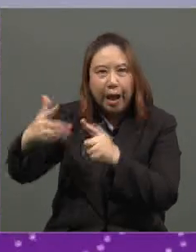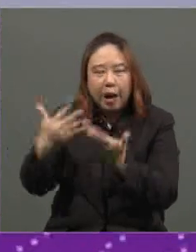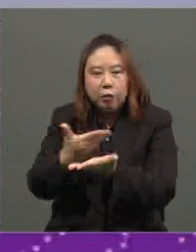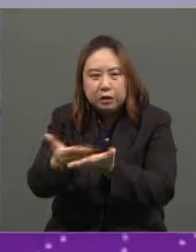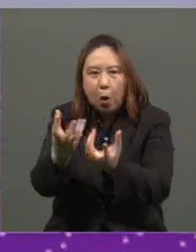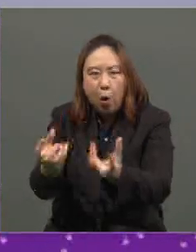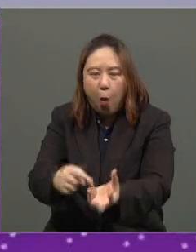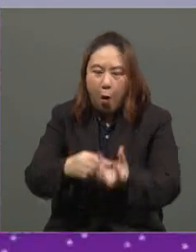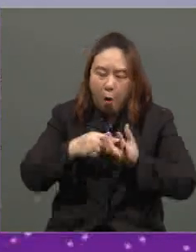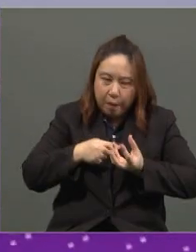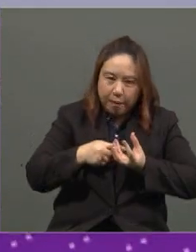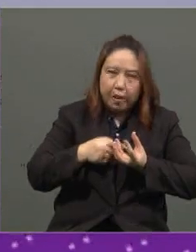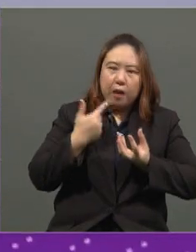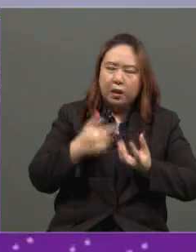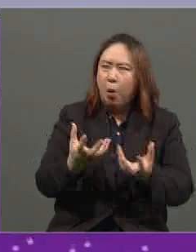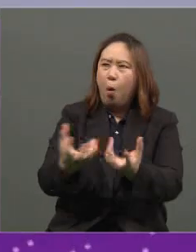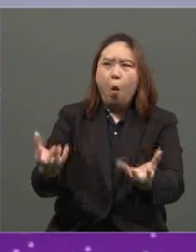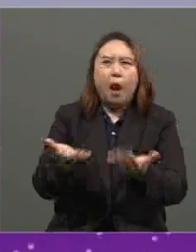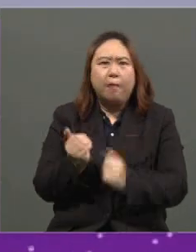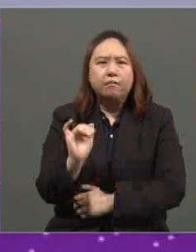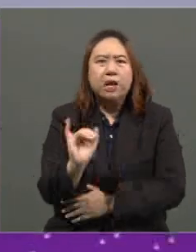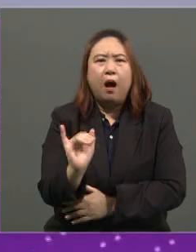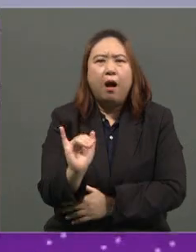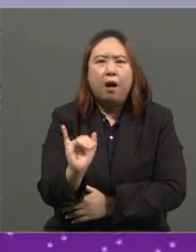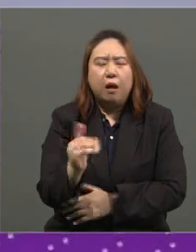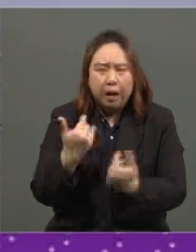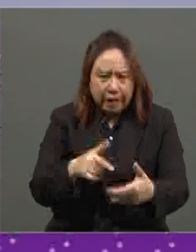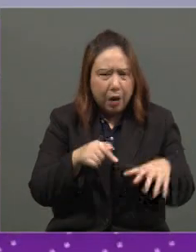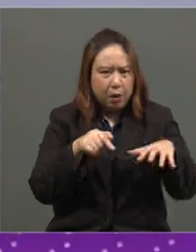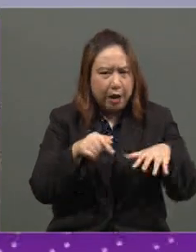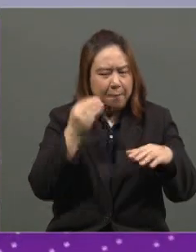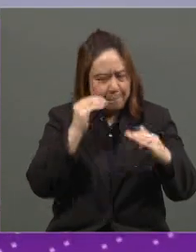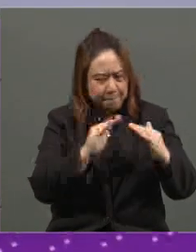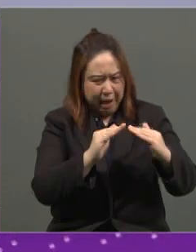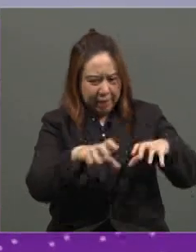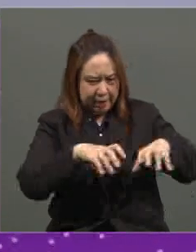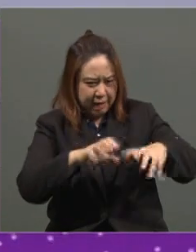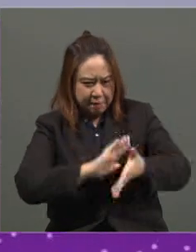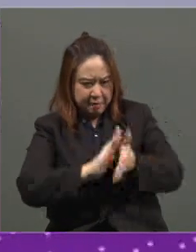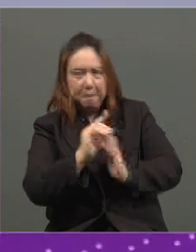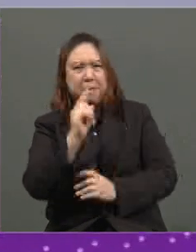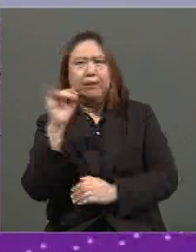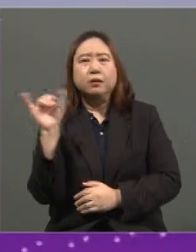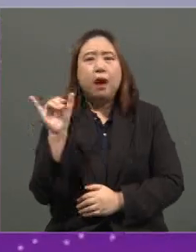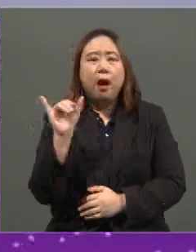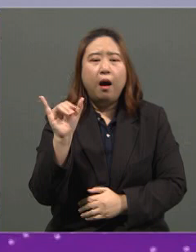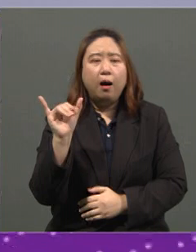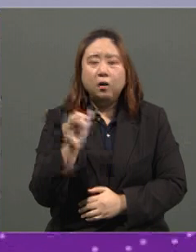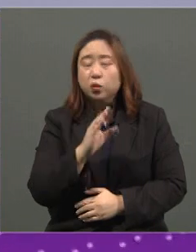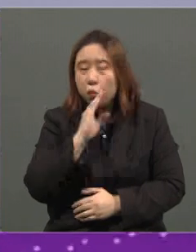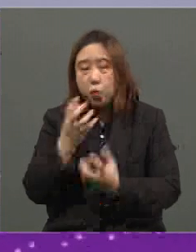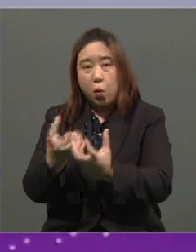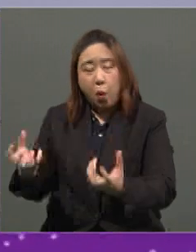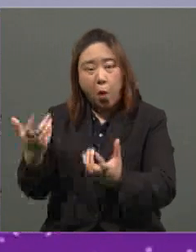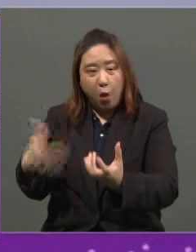จุ้ยแต่ก็ไม่ได้รับของนะคะของก็ไม่ได้รับฮวงจุ้ยก็ไม่ได้ปรับอย่างที่คุณยุ้ยบอกไป คือถ้าได้ของแล้วฮว